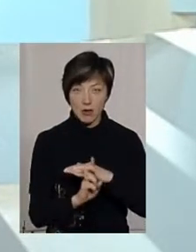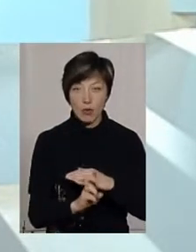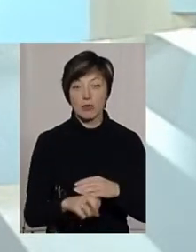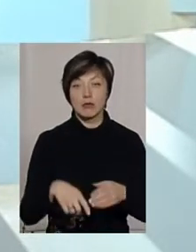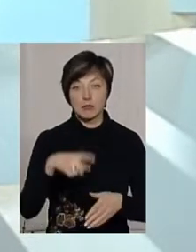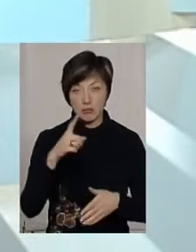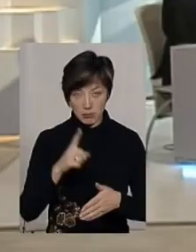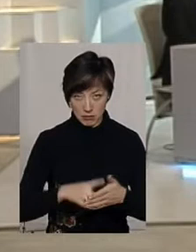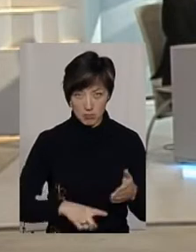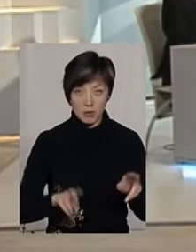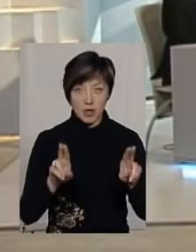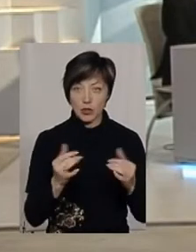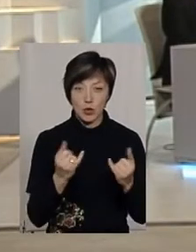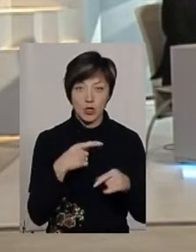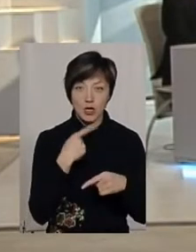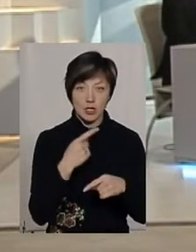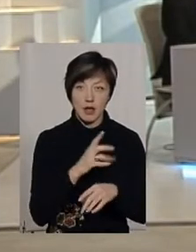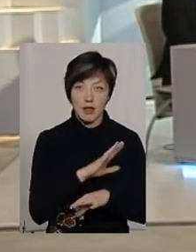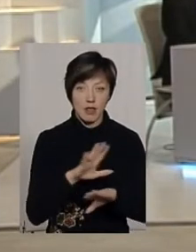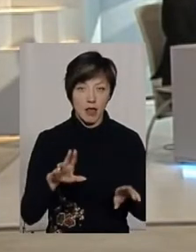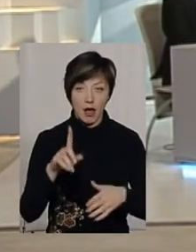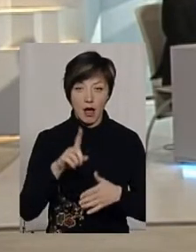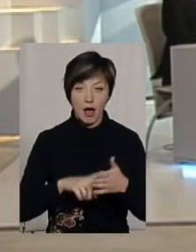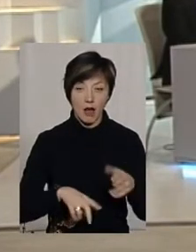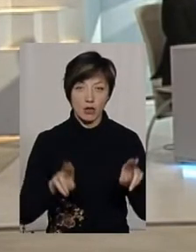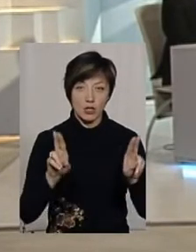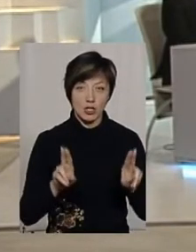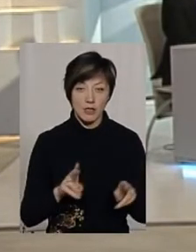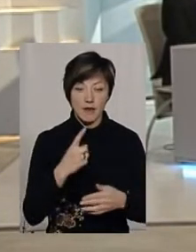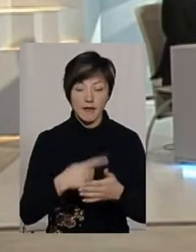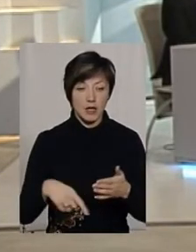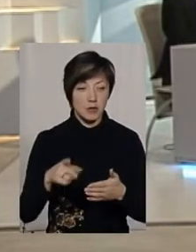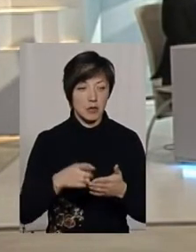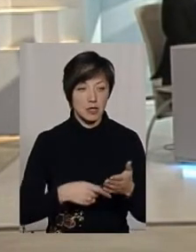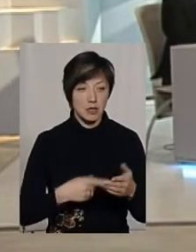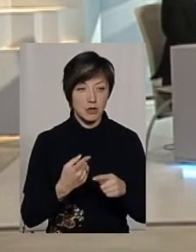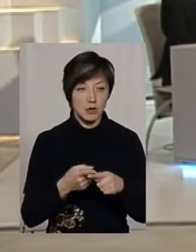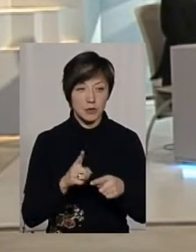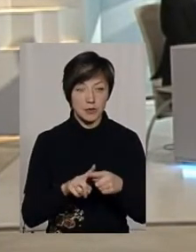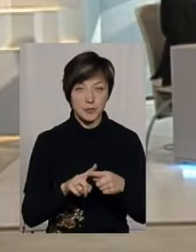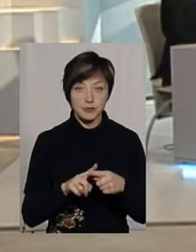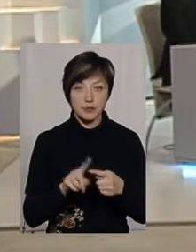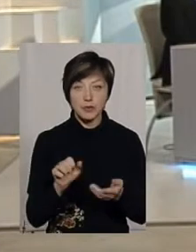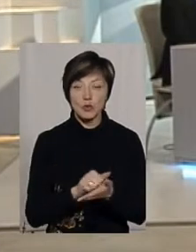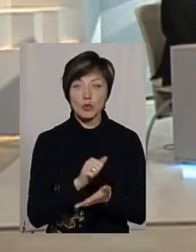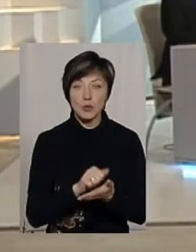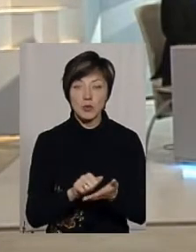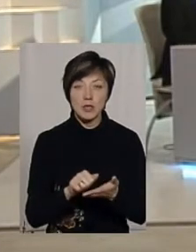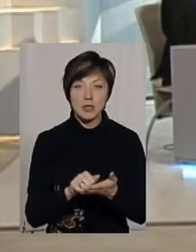канонічною. Сьогодні він каже, що не канонічна, тому що відмінено от той,